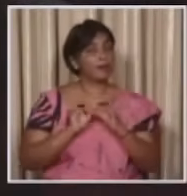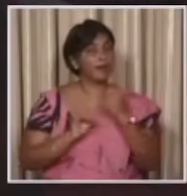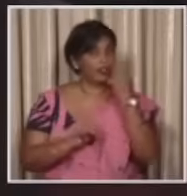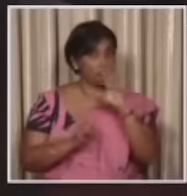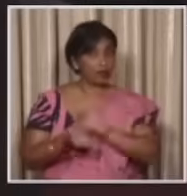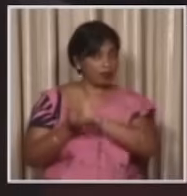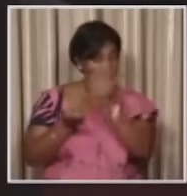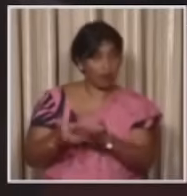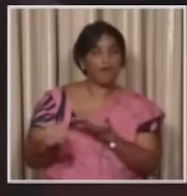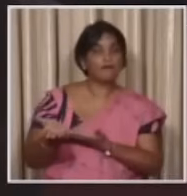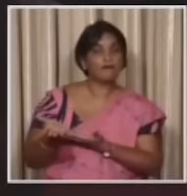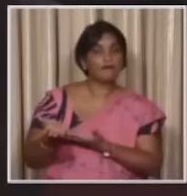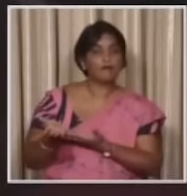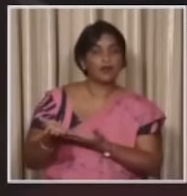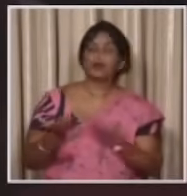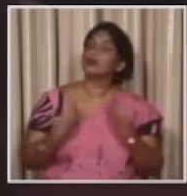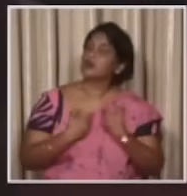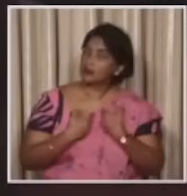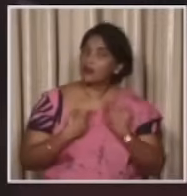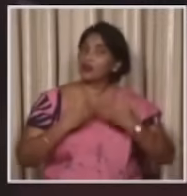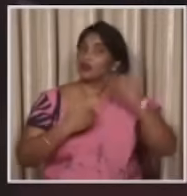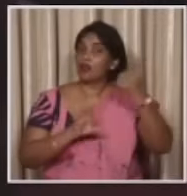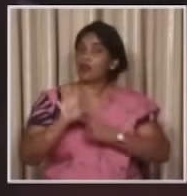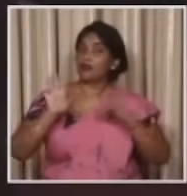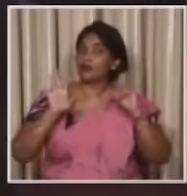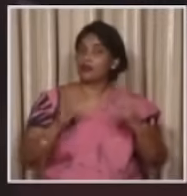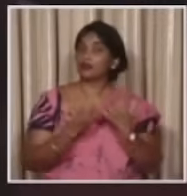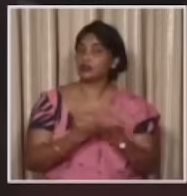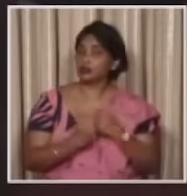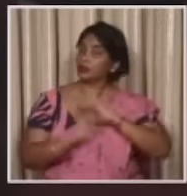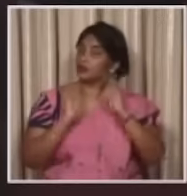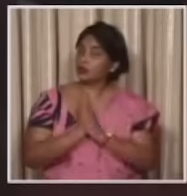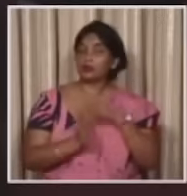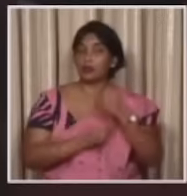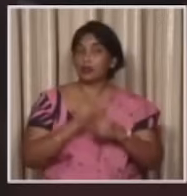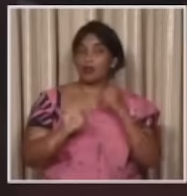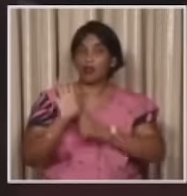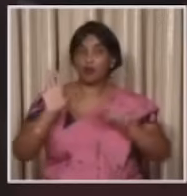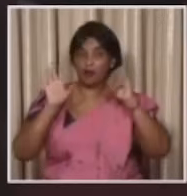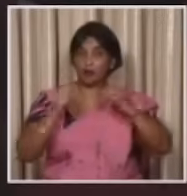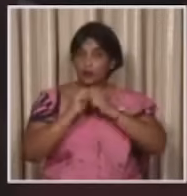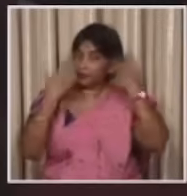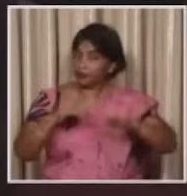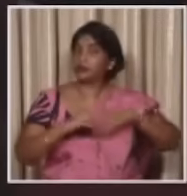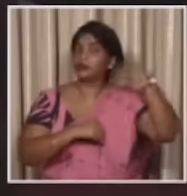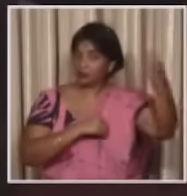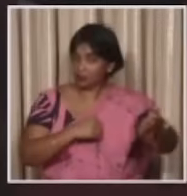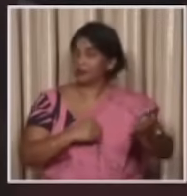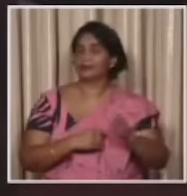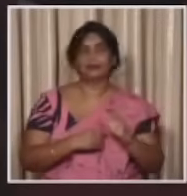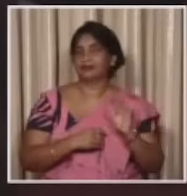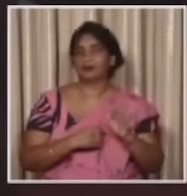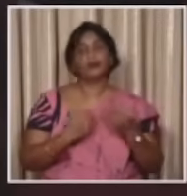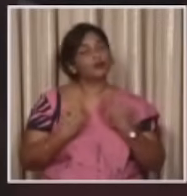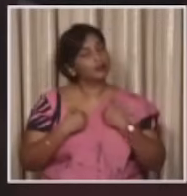අපේ සංචිතවල තියෙනවාද? අපි ඊළඟ අවුරුදු 6 අවශ්‍ය සියලුම ආයෝජනයන් අවුරුදු 6 ඉවරලද කරන්න බලාපොරොත්තු වෙන්නේ? නෑ.